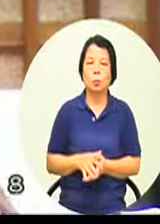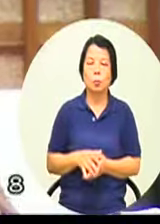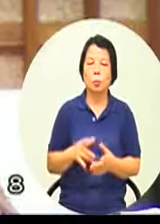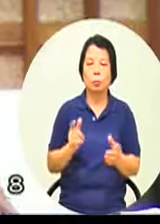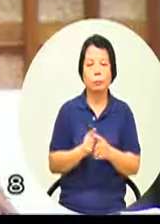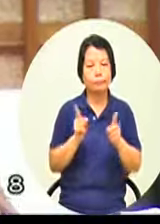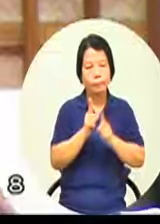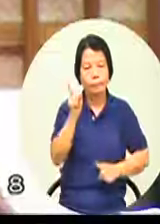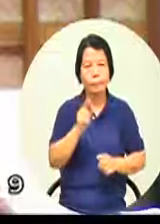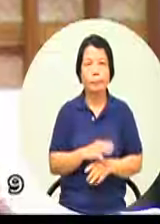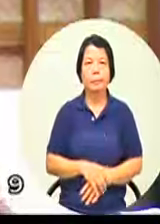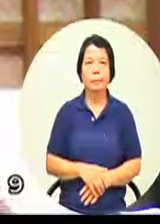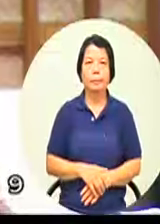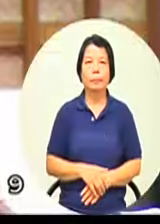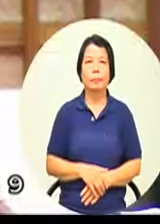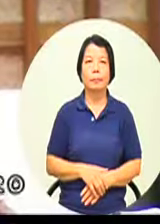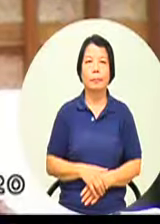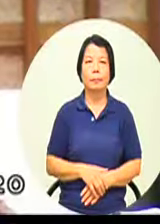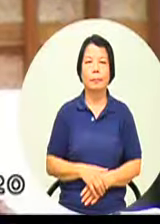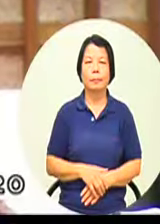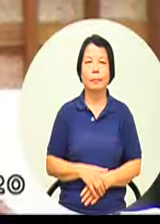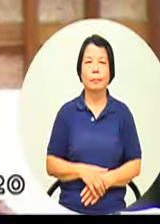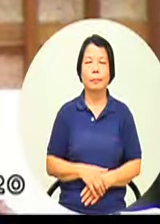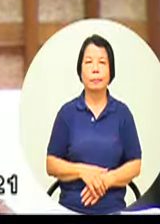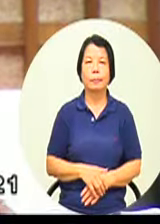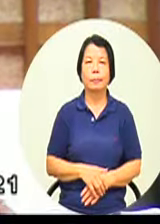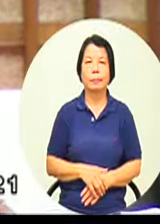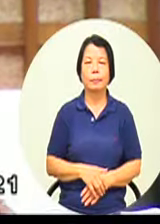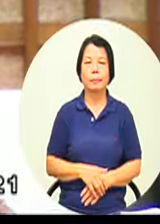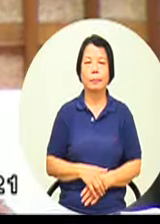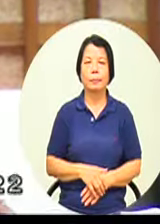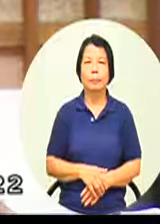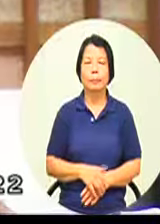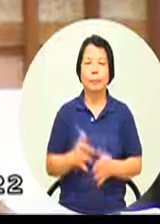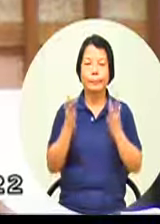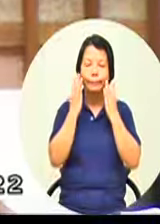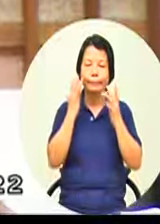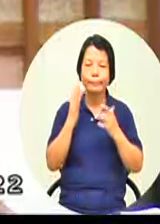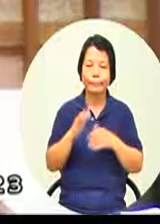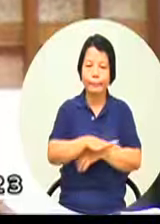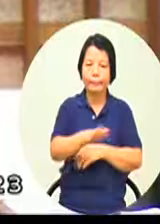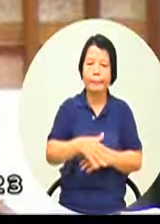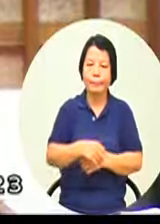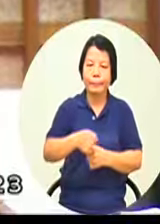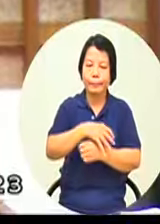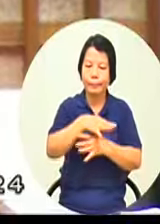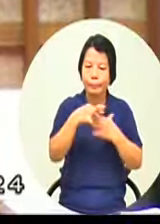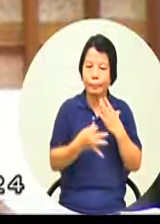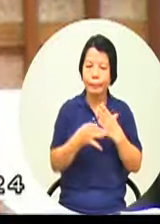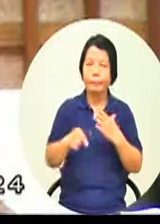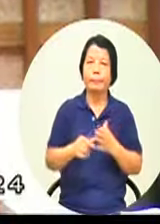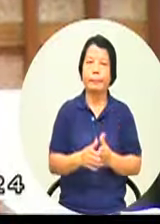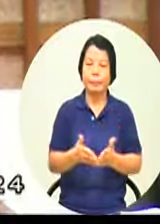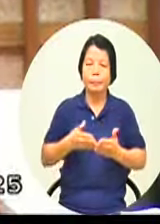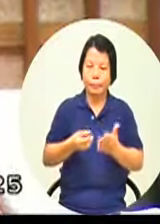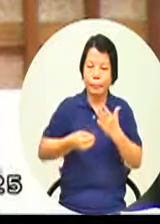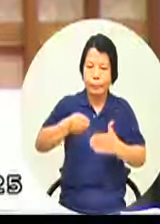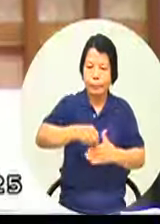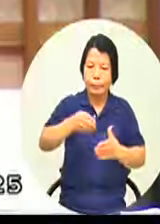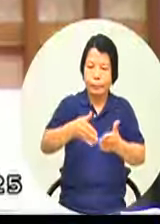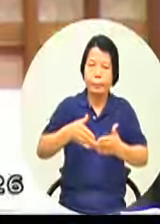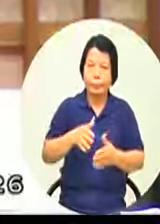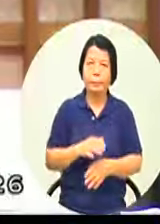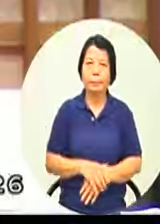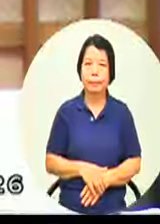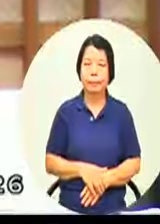的话，是不是是一个机场机制在这边提升。那在这个提升，